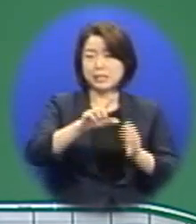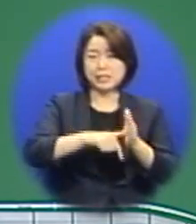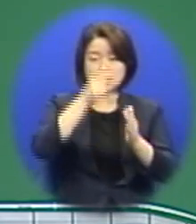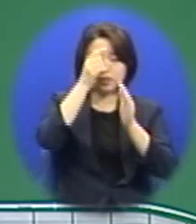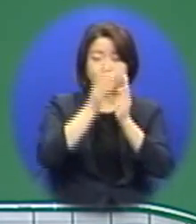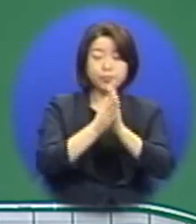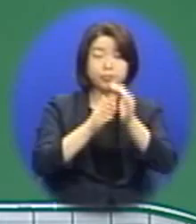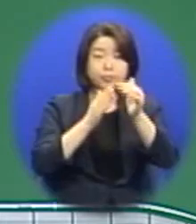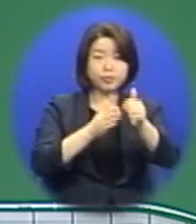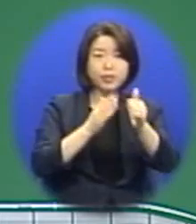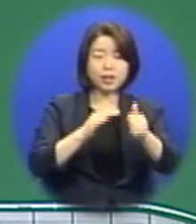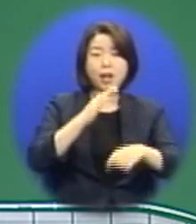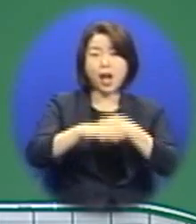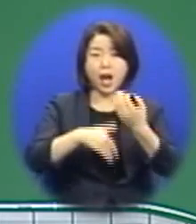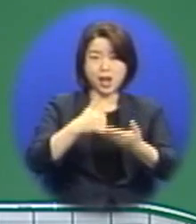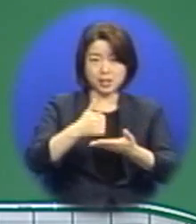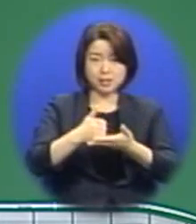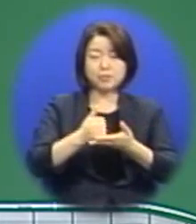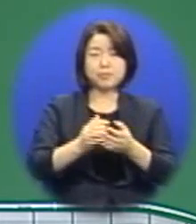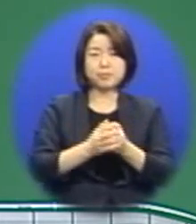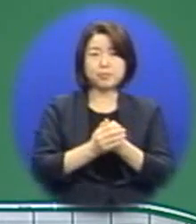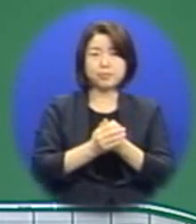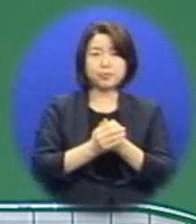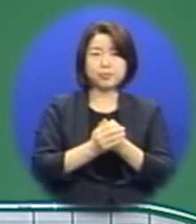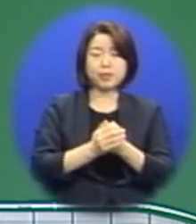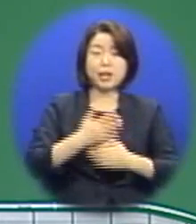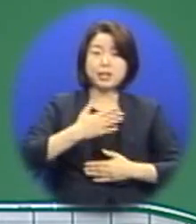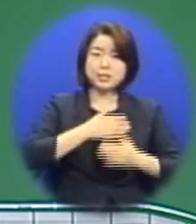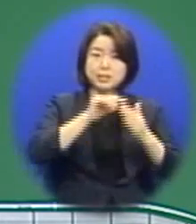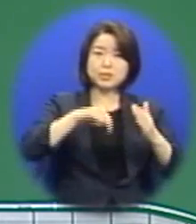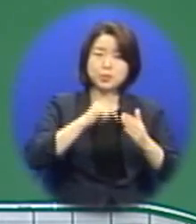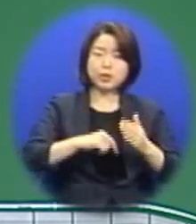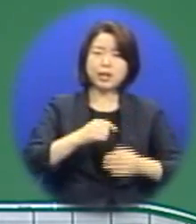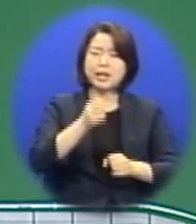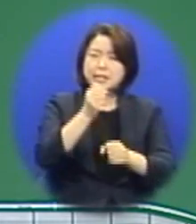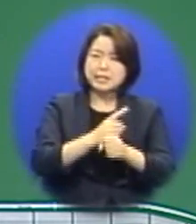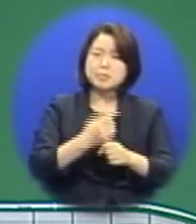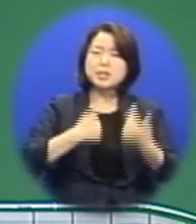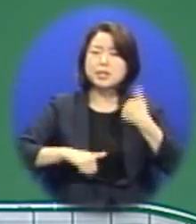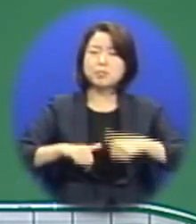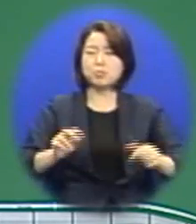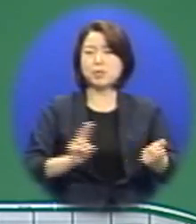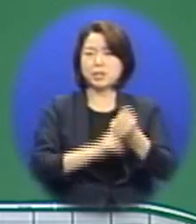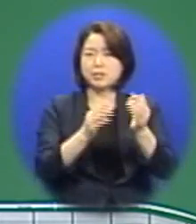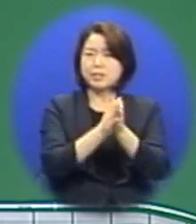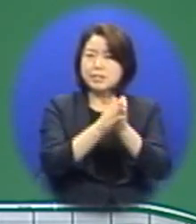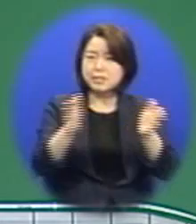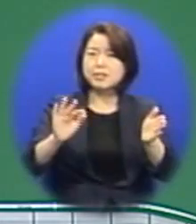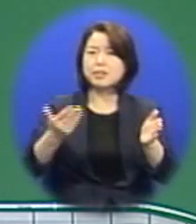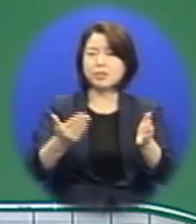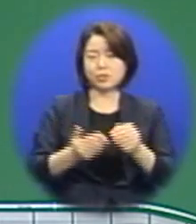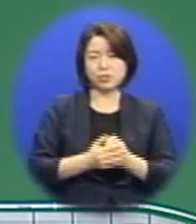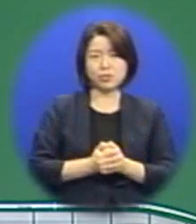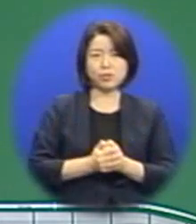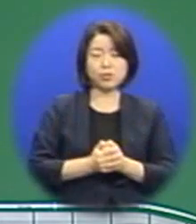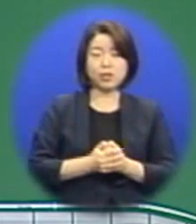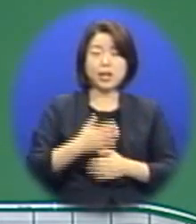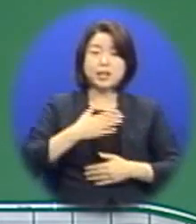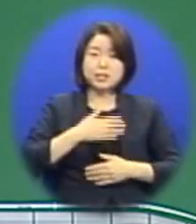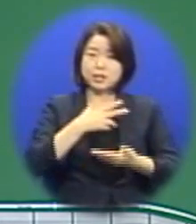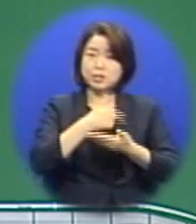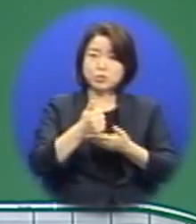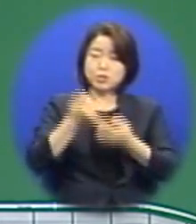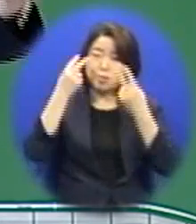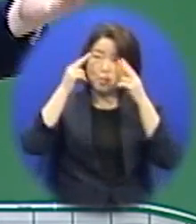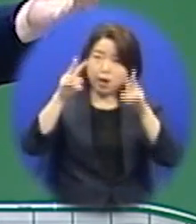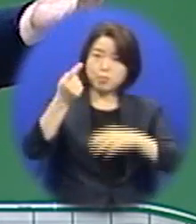기도합시다. 하나님, 제 속에 이미 기쁨의 기적이 시작이 됐습니다. 제가 주를 바라보는